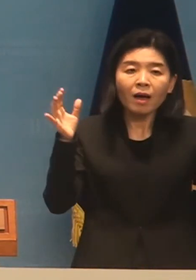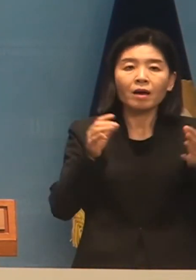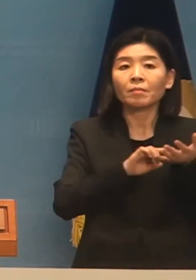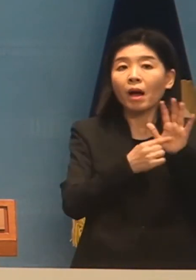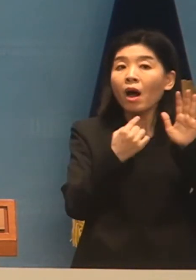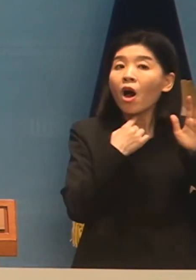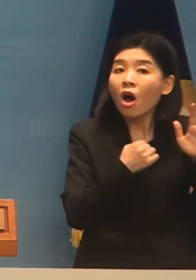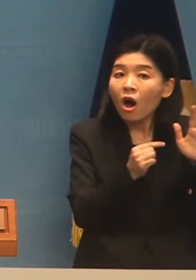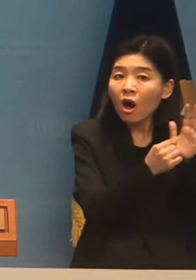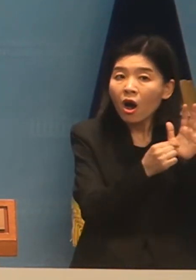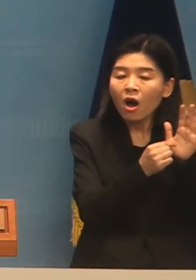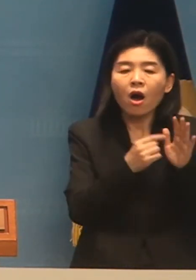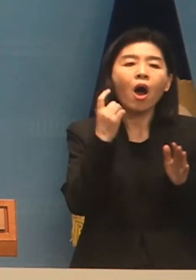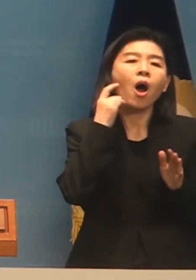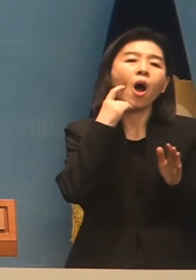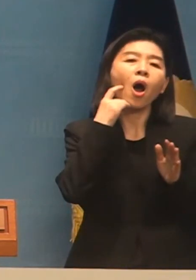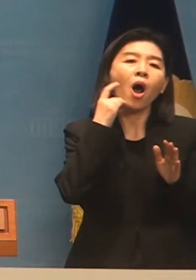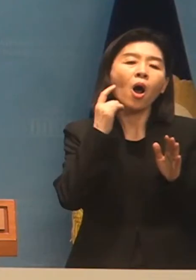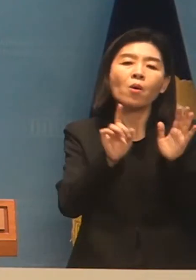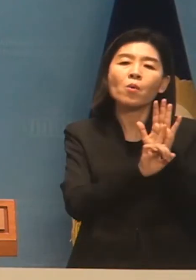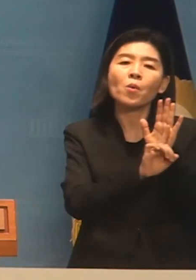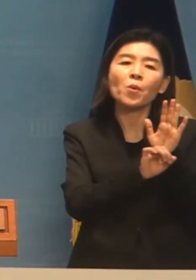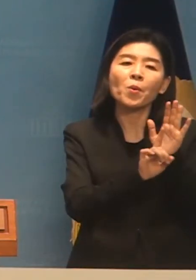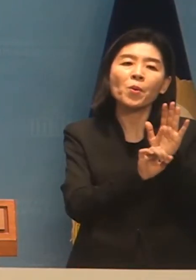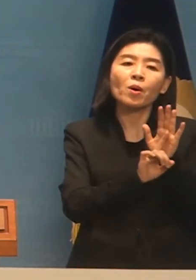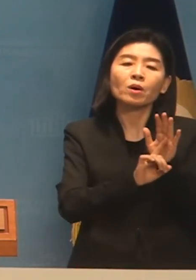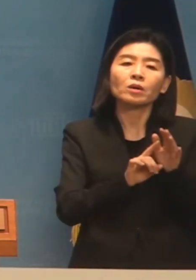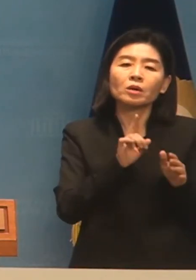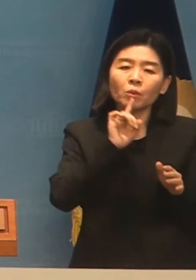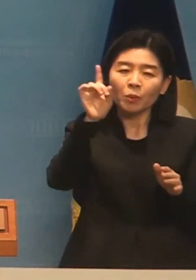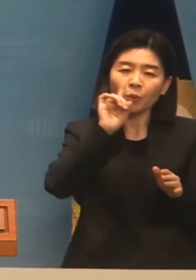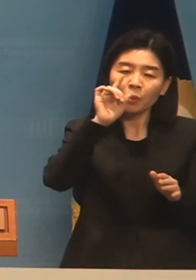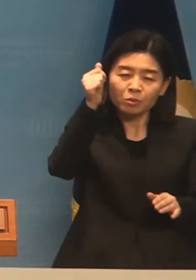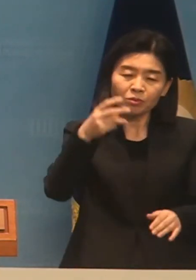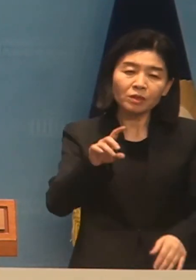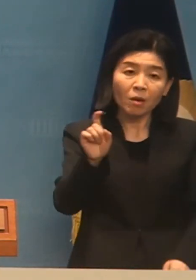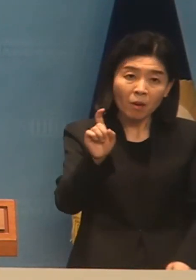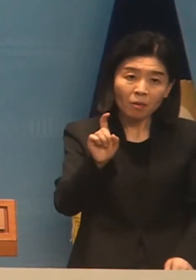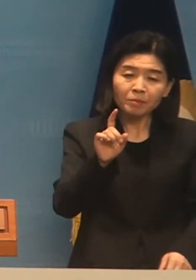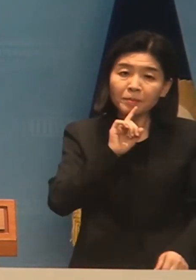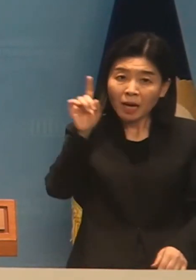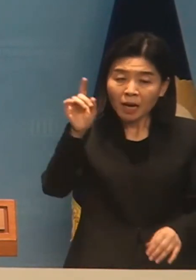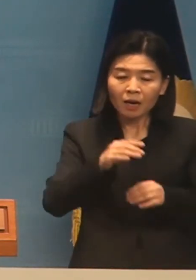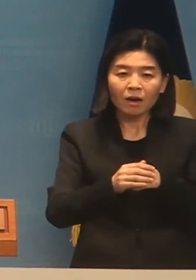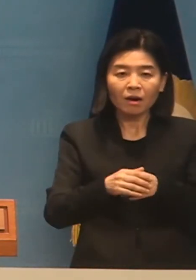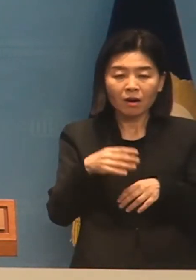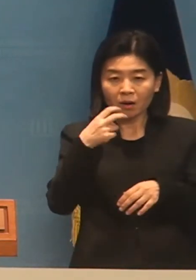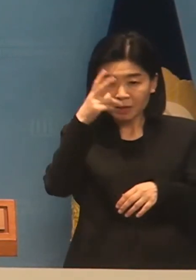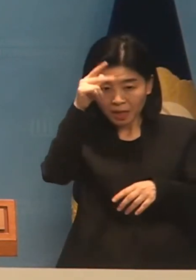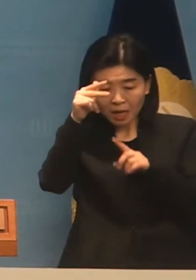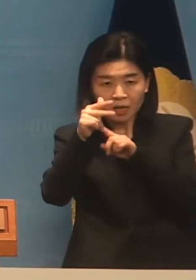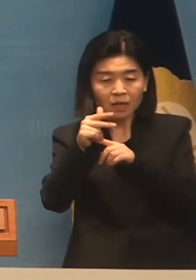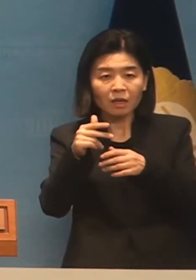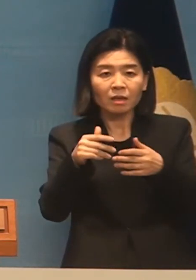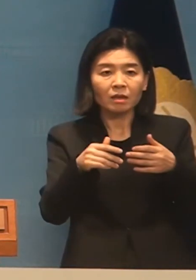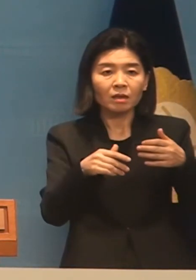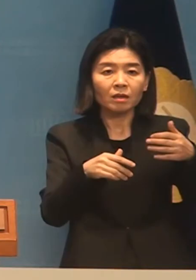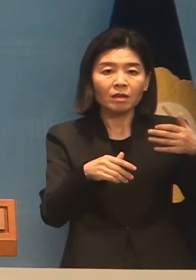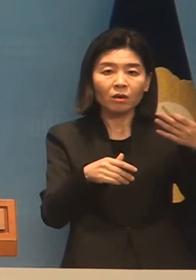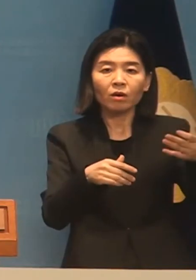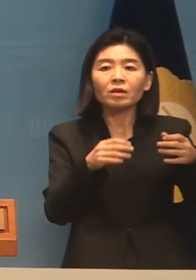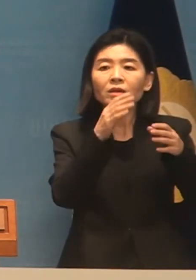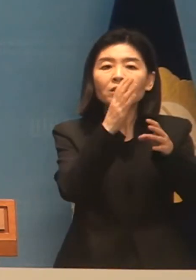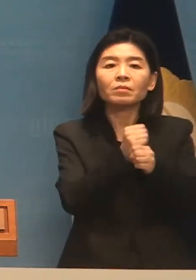대해 허위사실 공표 혐의로 10번 넘게 고발하였으나 검찰은 여러 건의 허위사실 공표 혐의